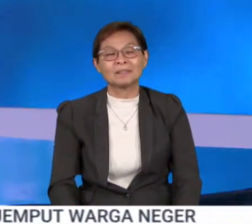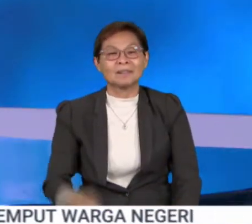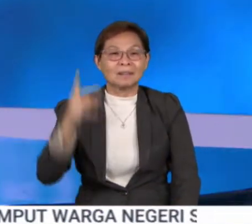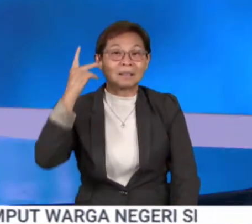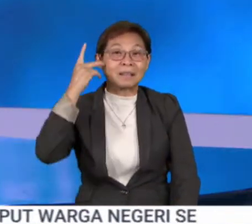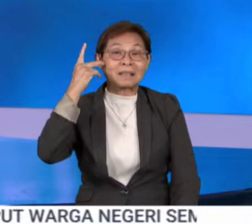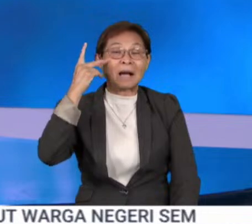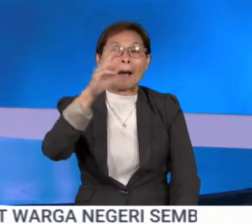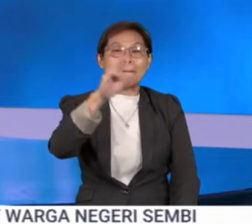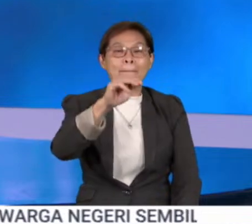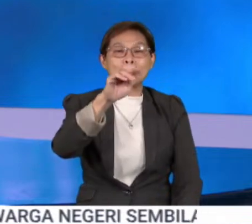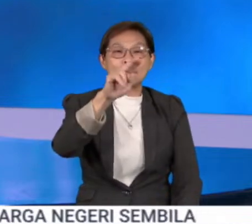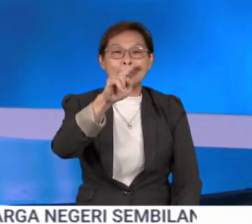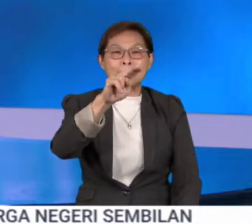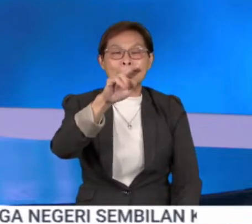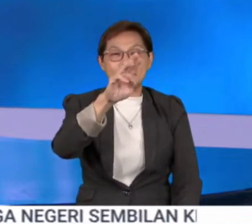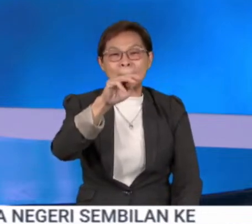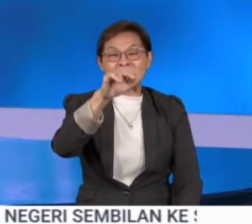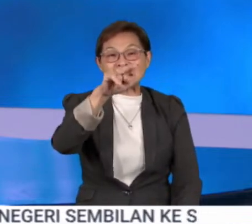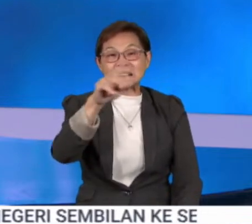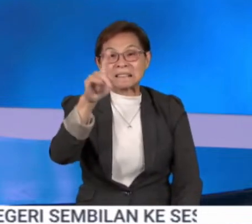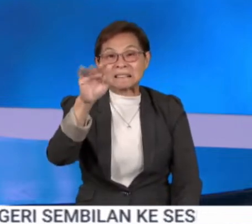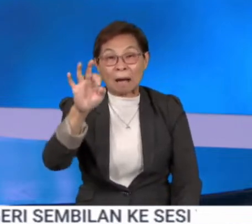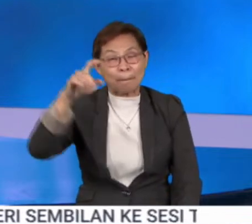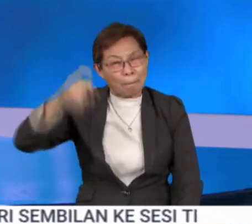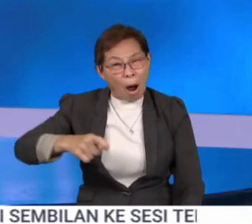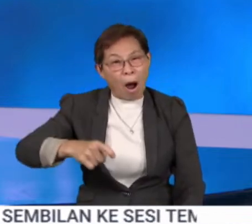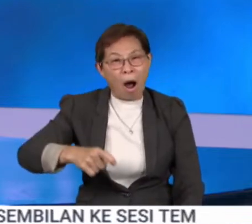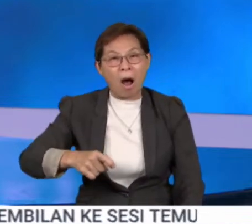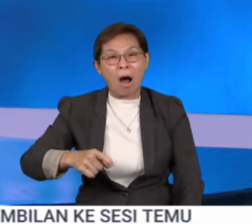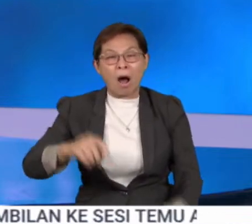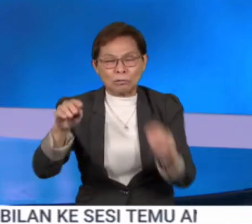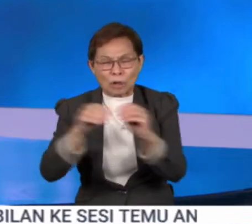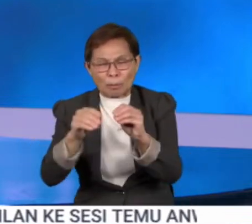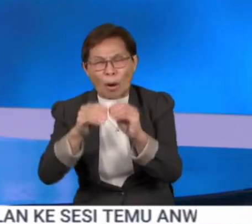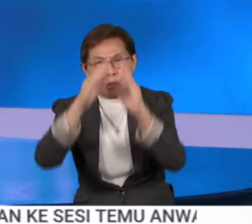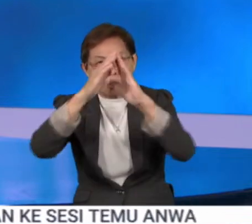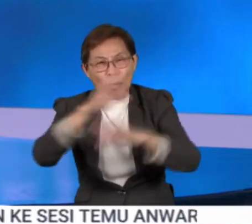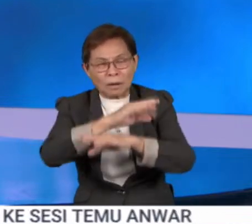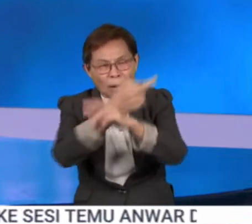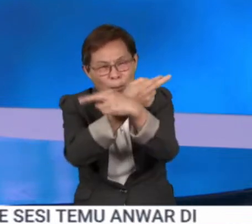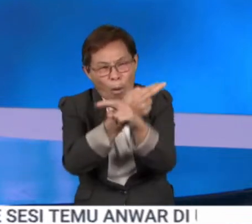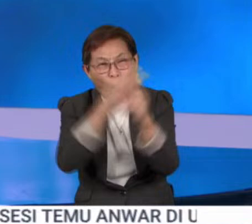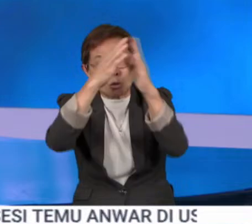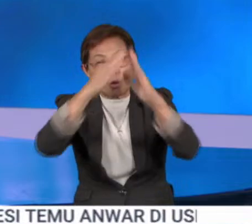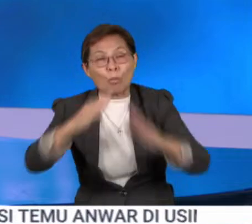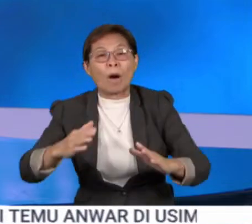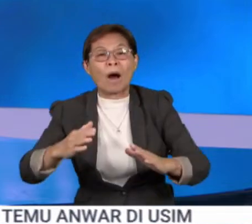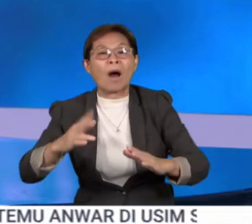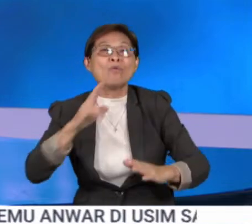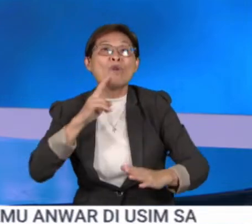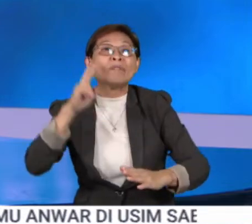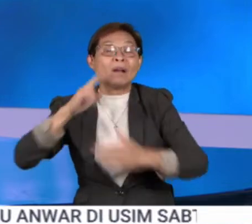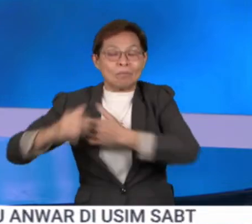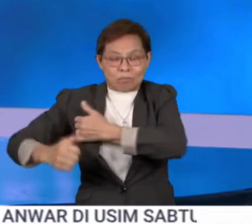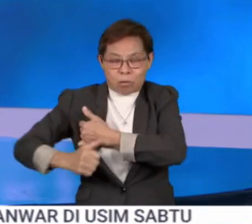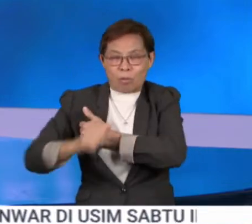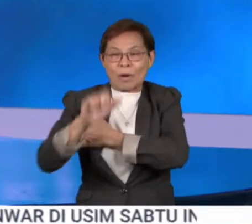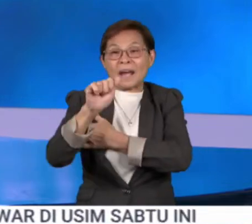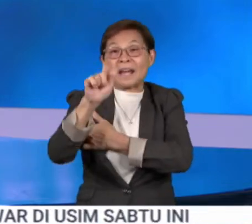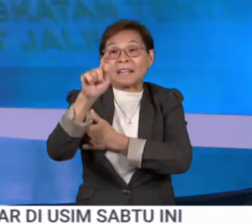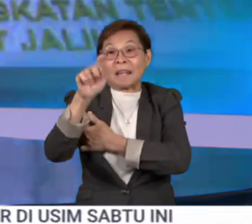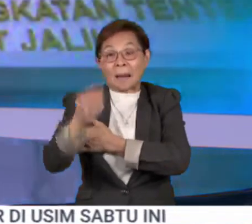Kementerian Pertahanan MINDEF akan menilai keperluan menambah lebih banyak kediaman serta membaik pulih rumah veteran Angkatan Tentera Malaysia